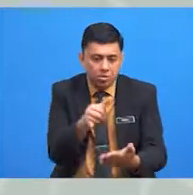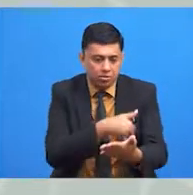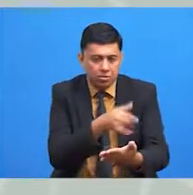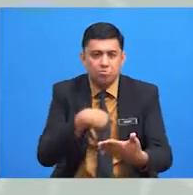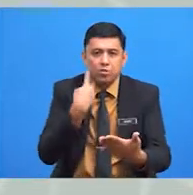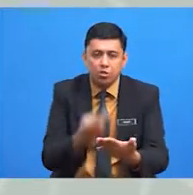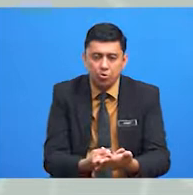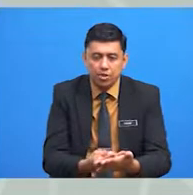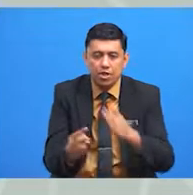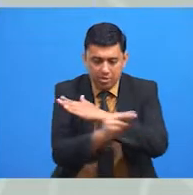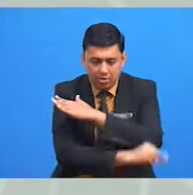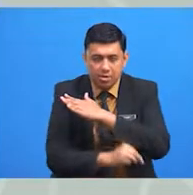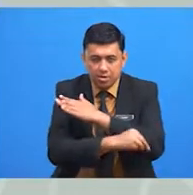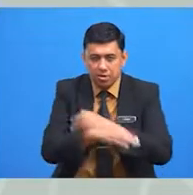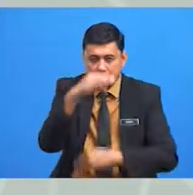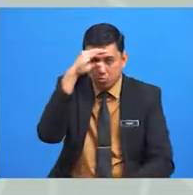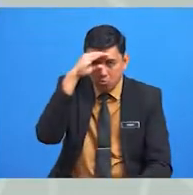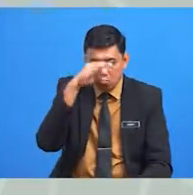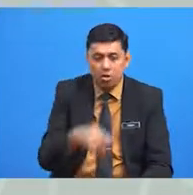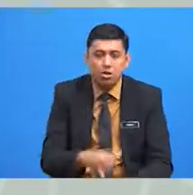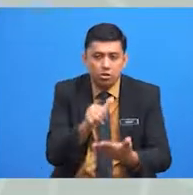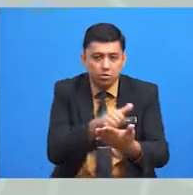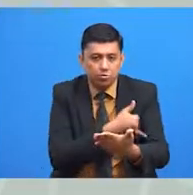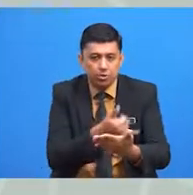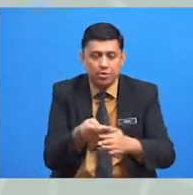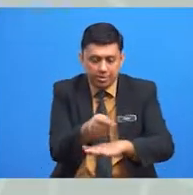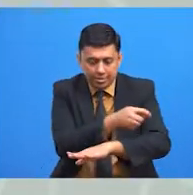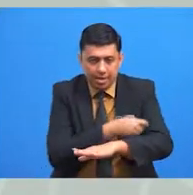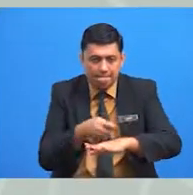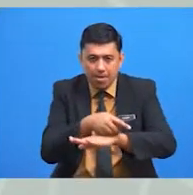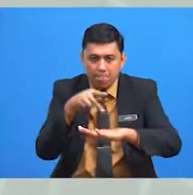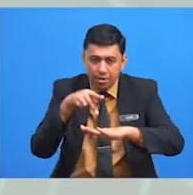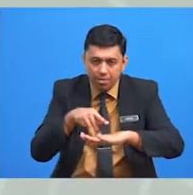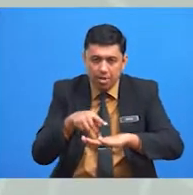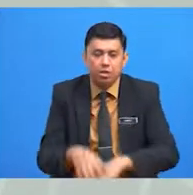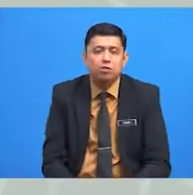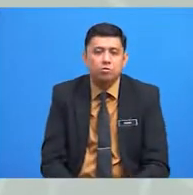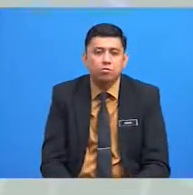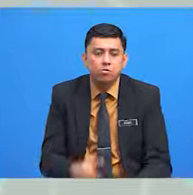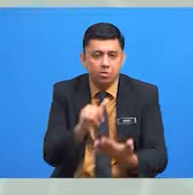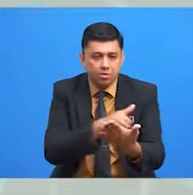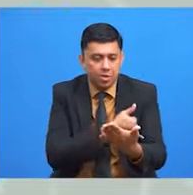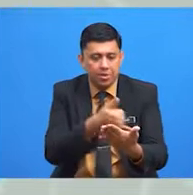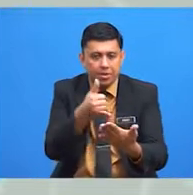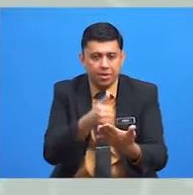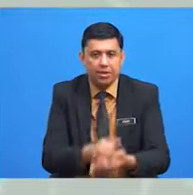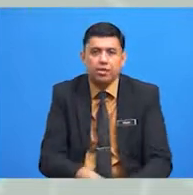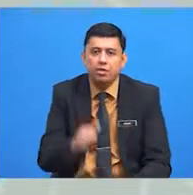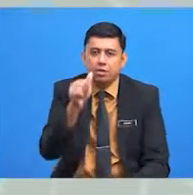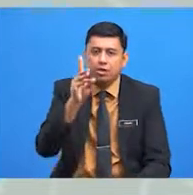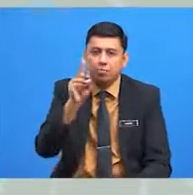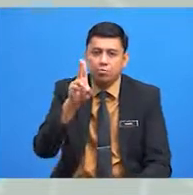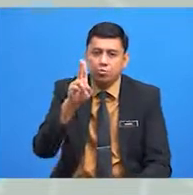Jatuhnya Negeri Johor, Syair Taman Permata, Syair Abdul Muluk,